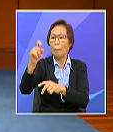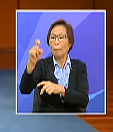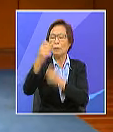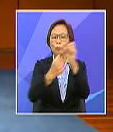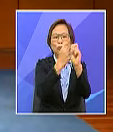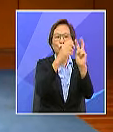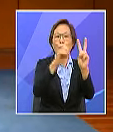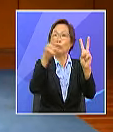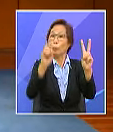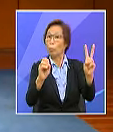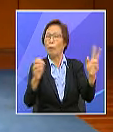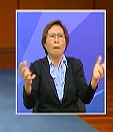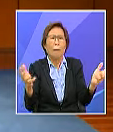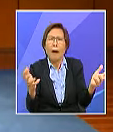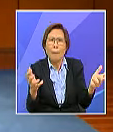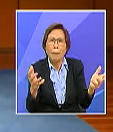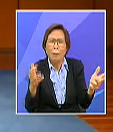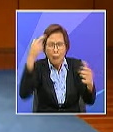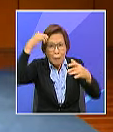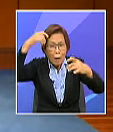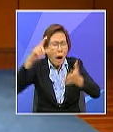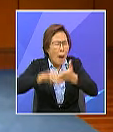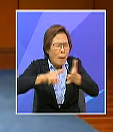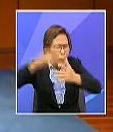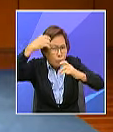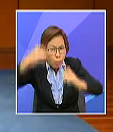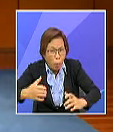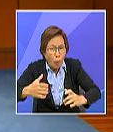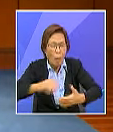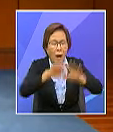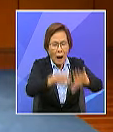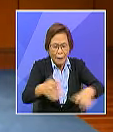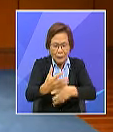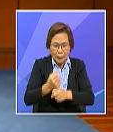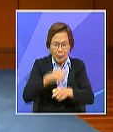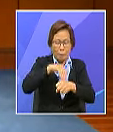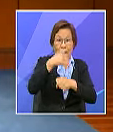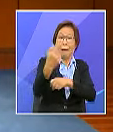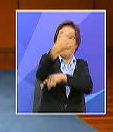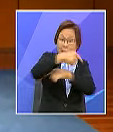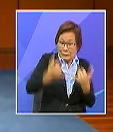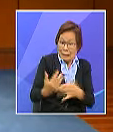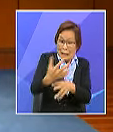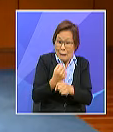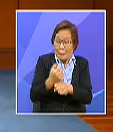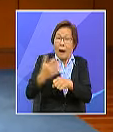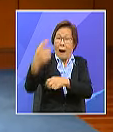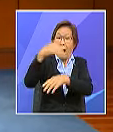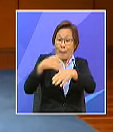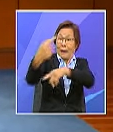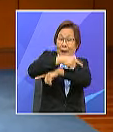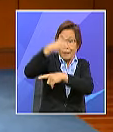hai hapus saja keputusan yang anak-anak dapat pada hari ini Hai